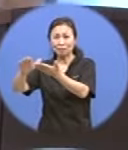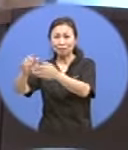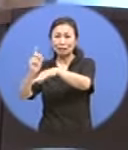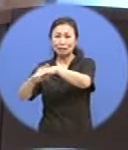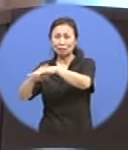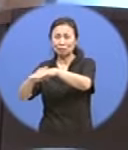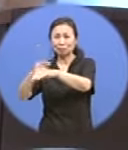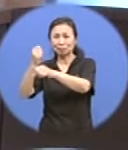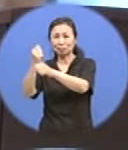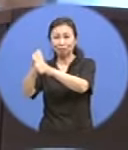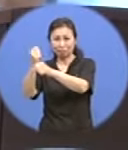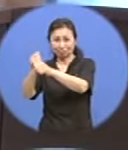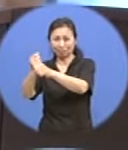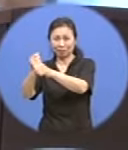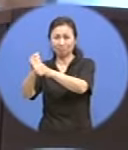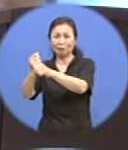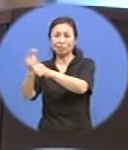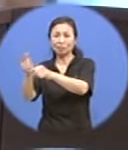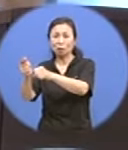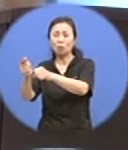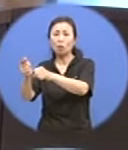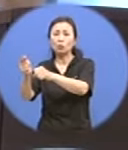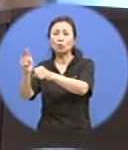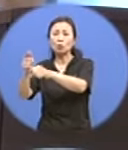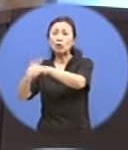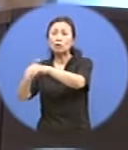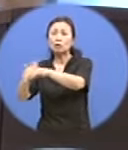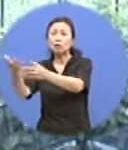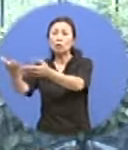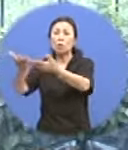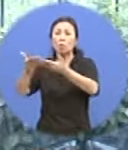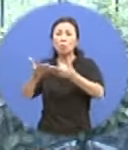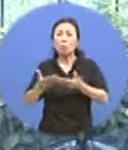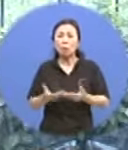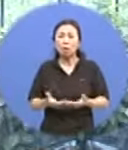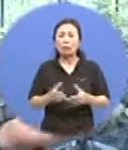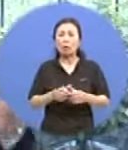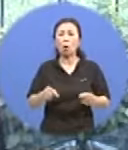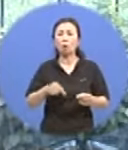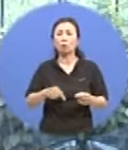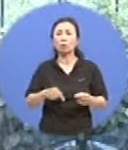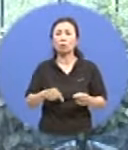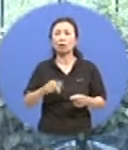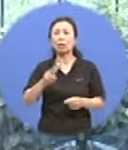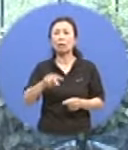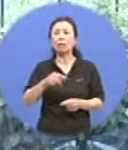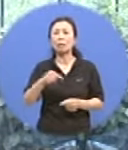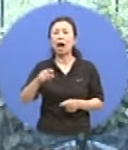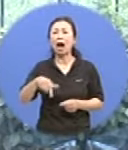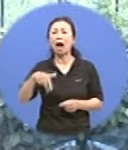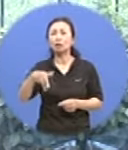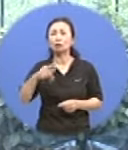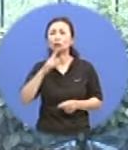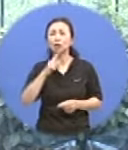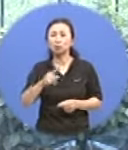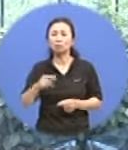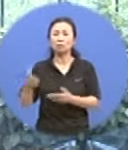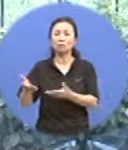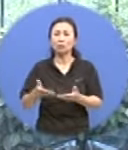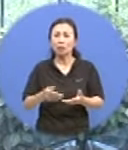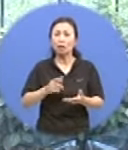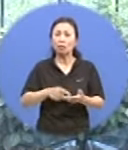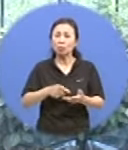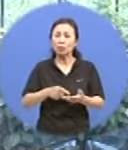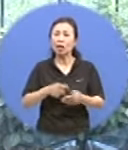上げると、うん、さらに我々は その技術を逆にもう一回日本にリバースをして、うん、で我々のレベルをさらに上げ